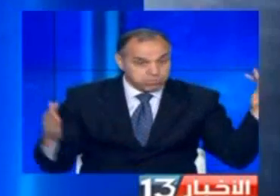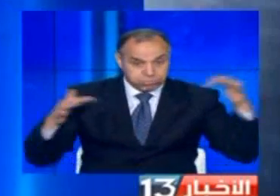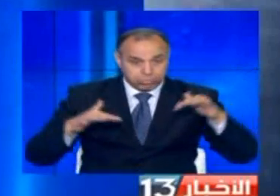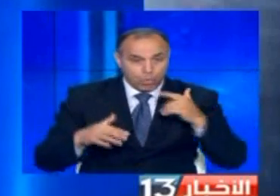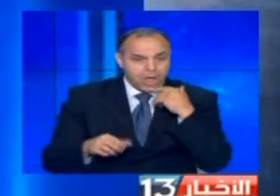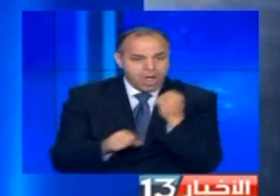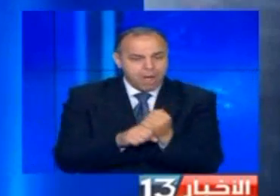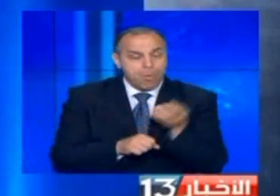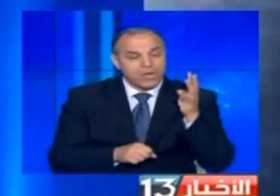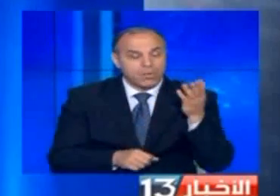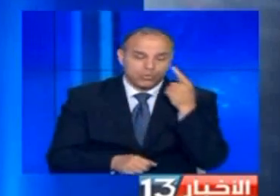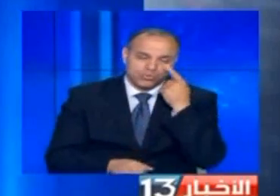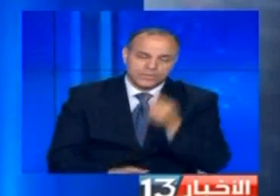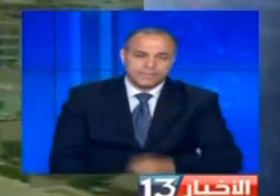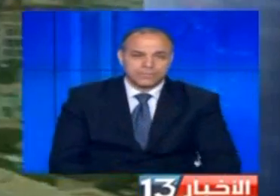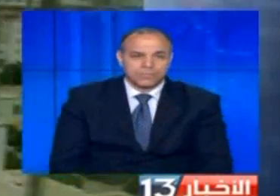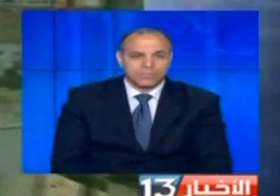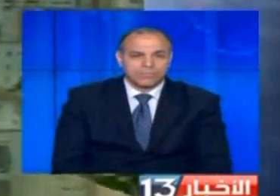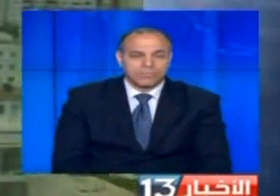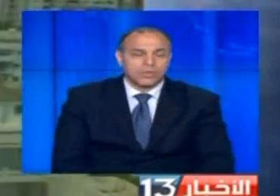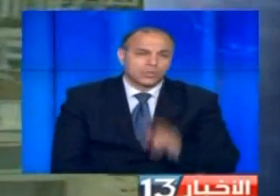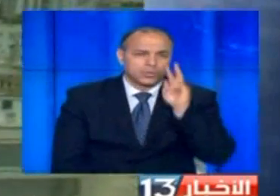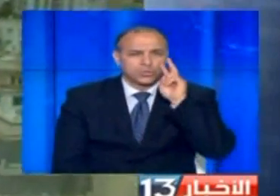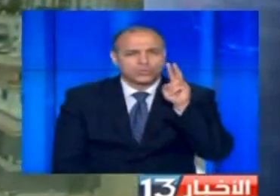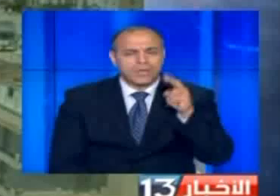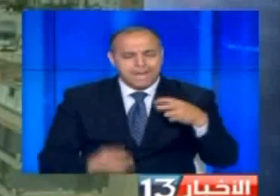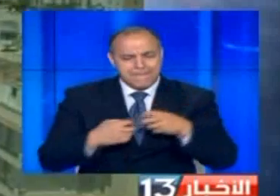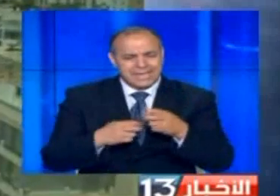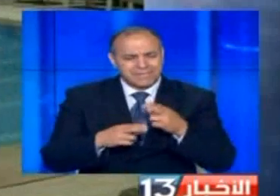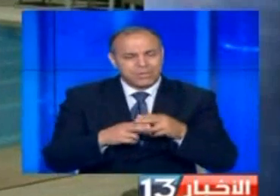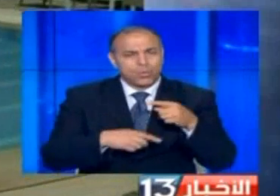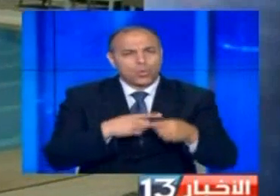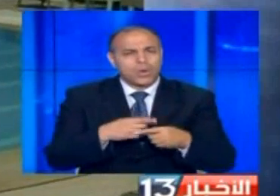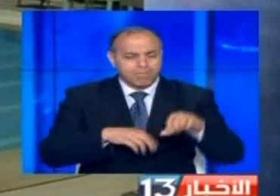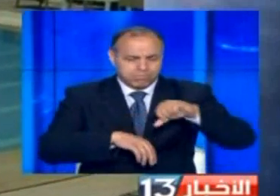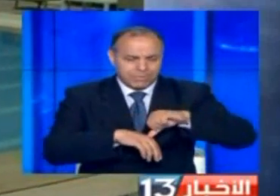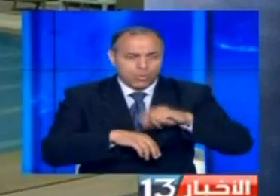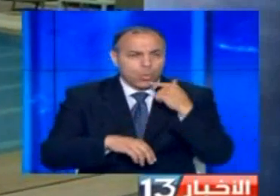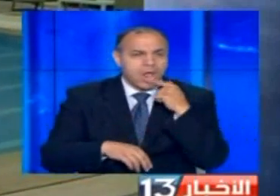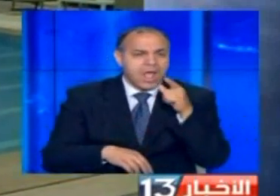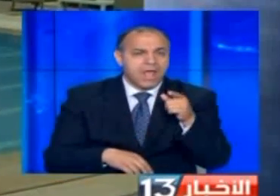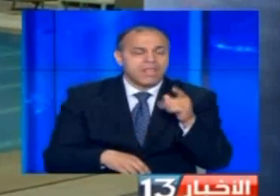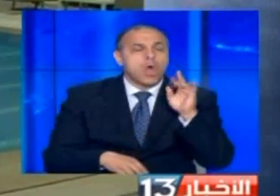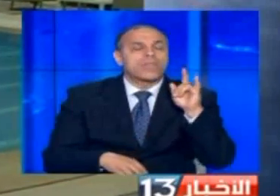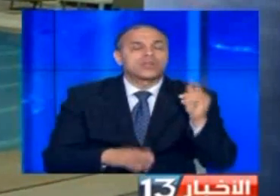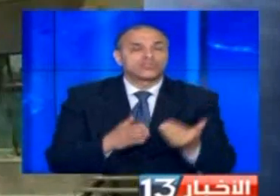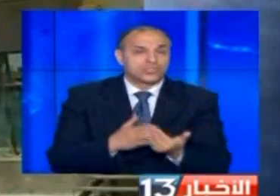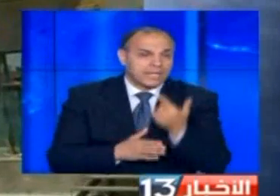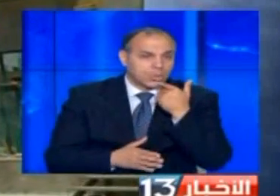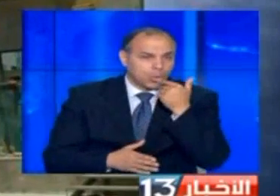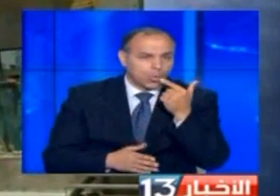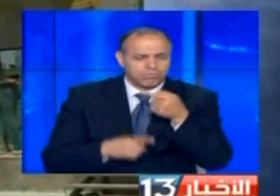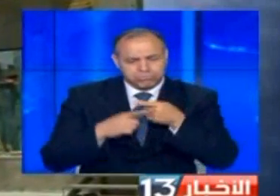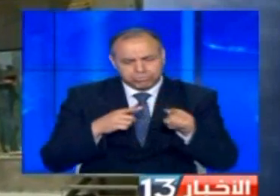الاعمال والندوات على مرمى البصر من معرض الفاقس الدولي ومن وسط المدينه يستعد هذا النزل الجديد ليضع لمسه